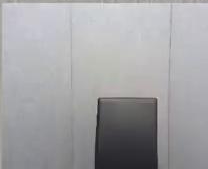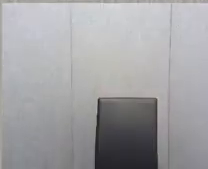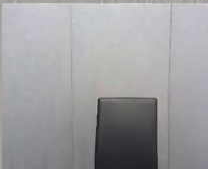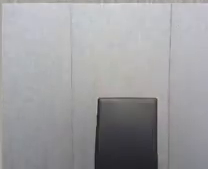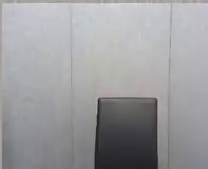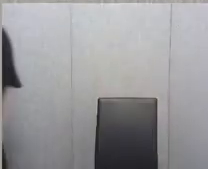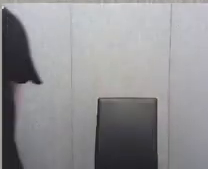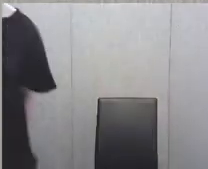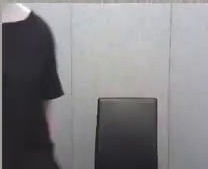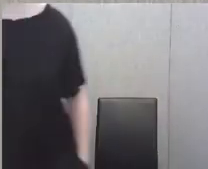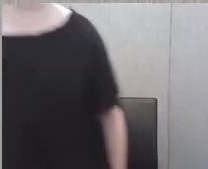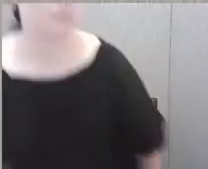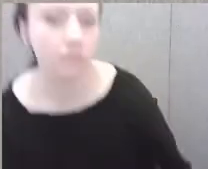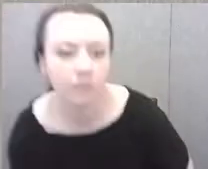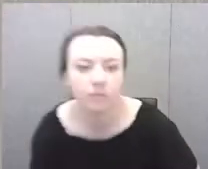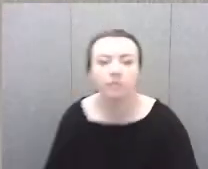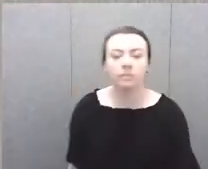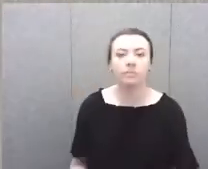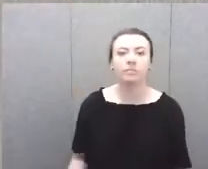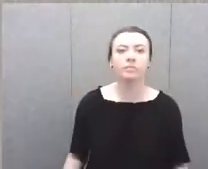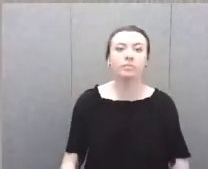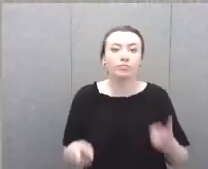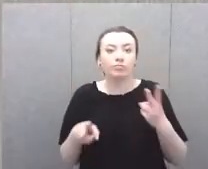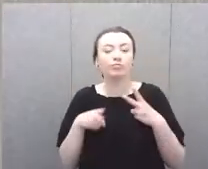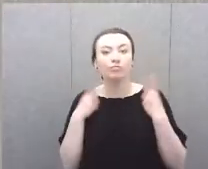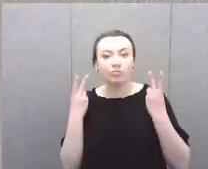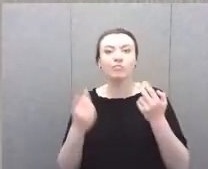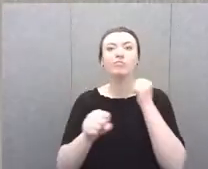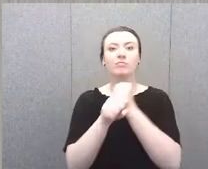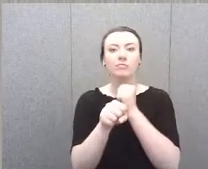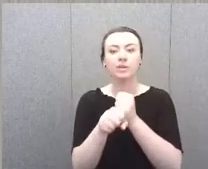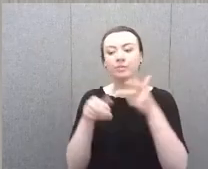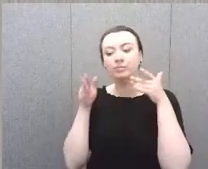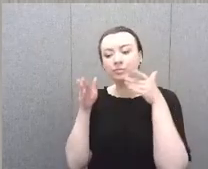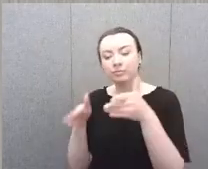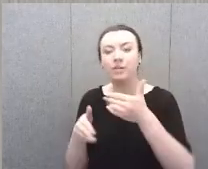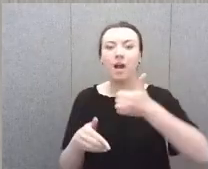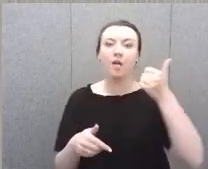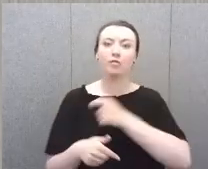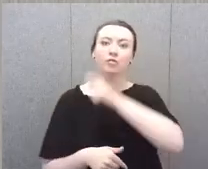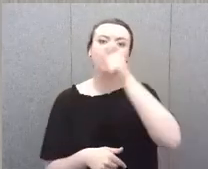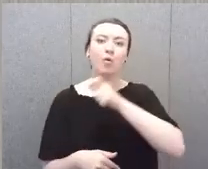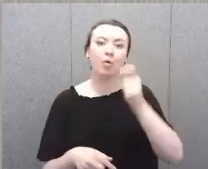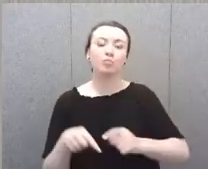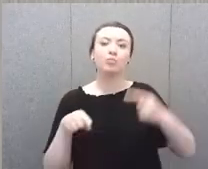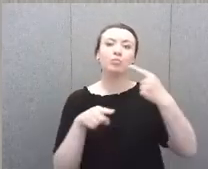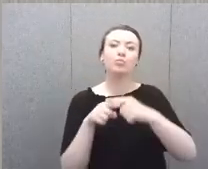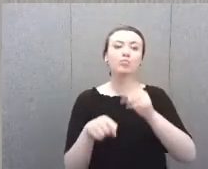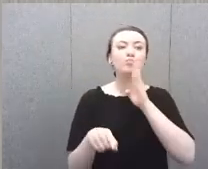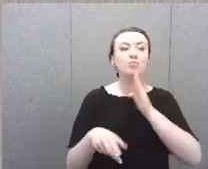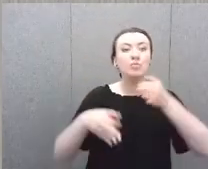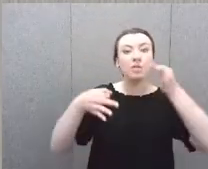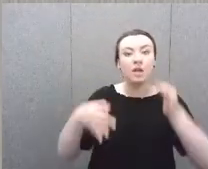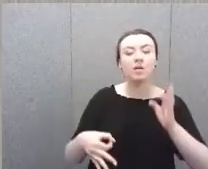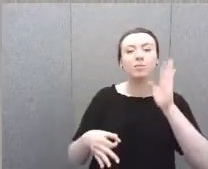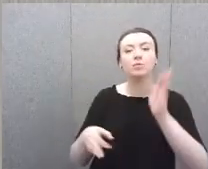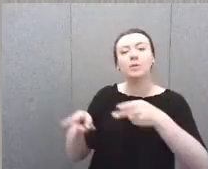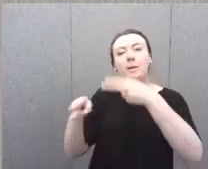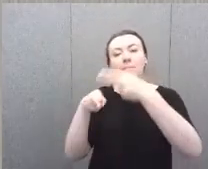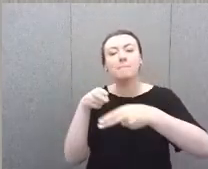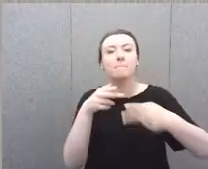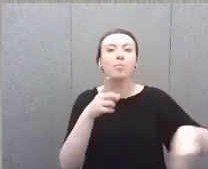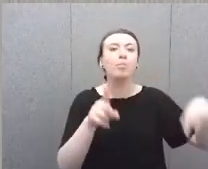всем за то, что вы уделяете внимание этой теме и работаете в направлении того, чтобы права женщин и